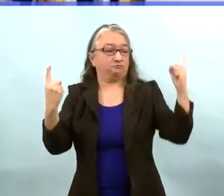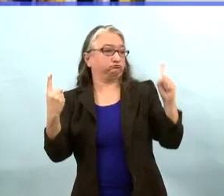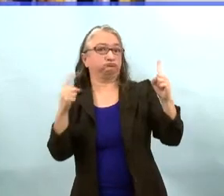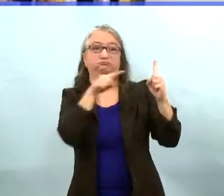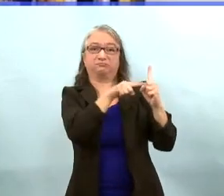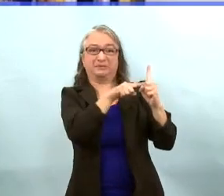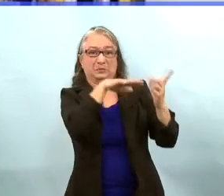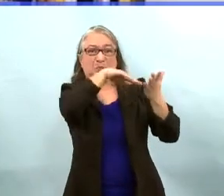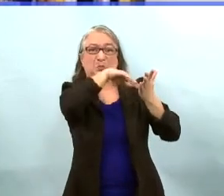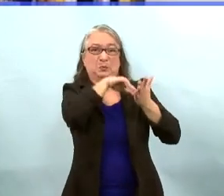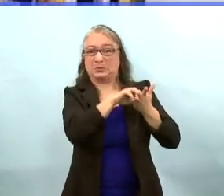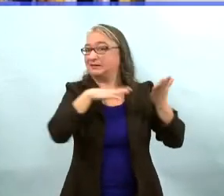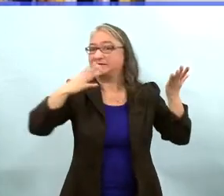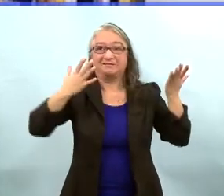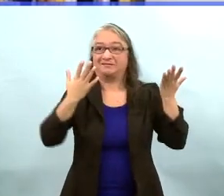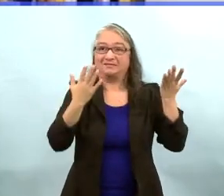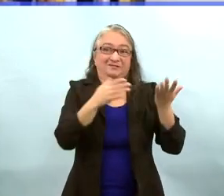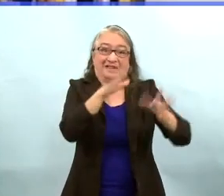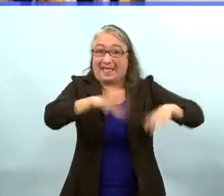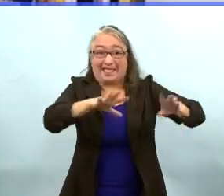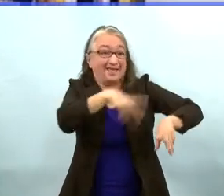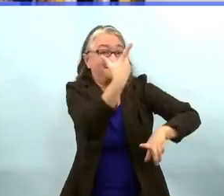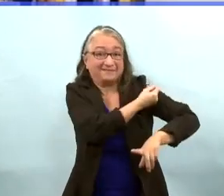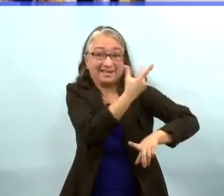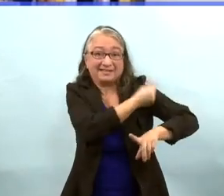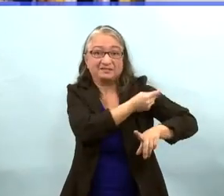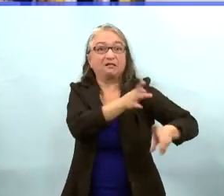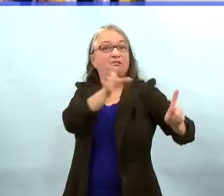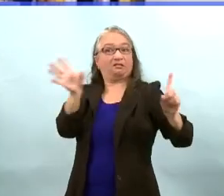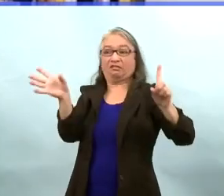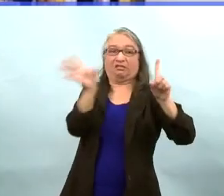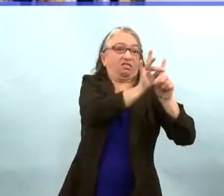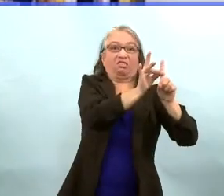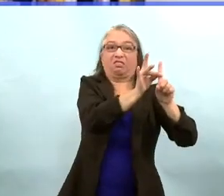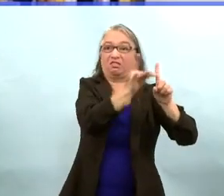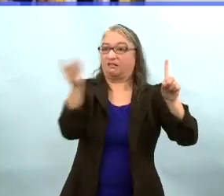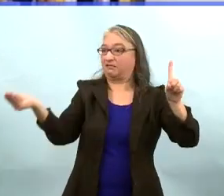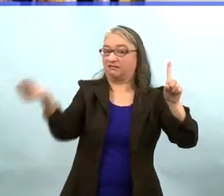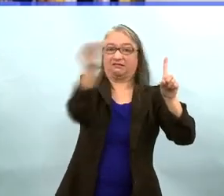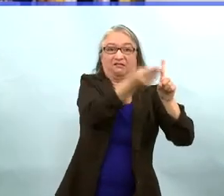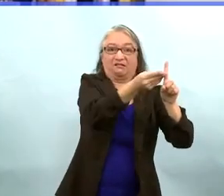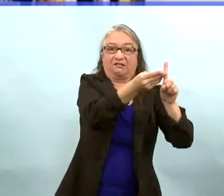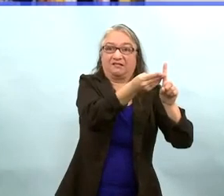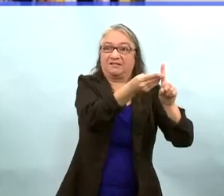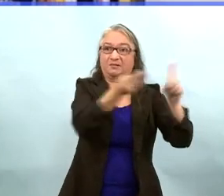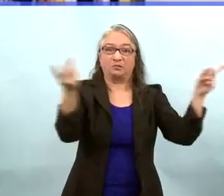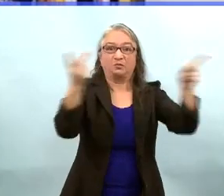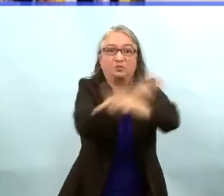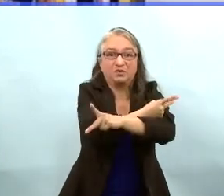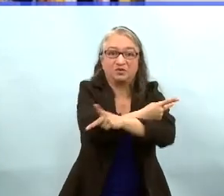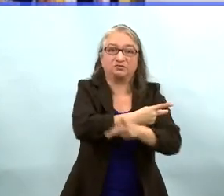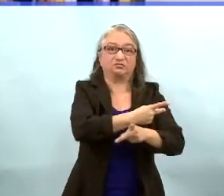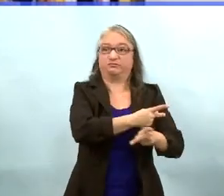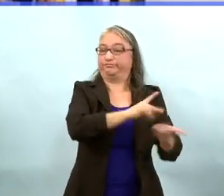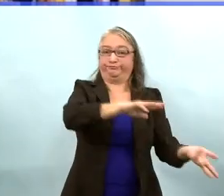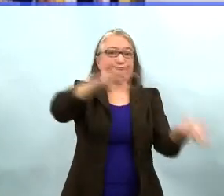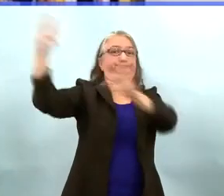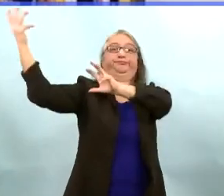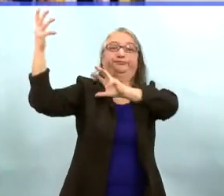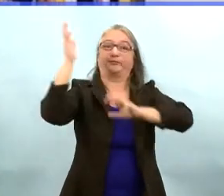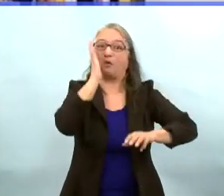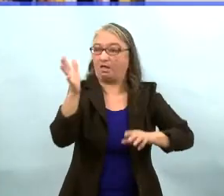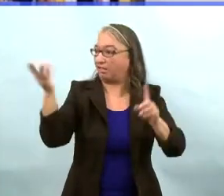malade, cet enfant va probablement transmettre le virus à plein de personnes. Donc, tout